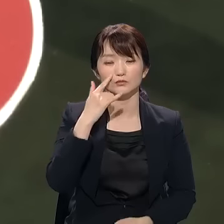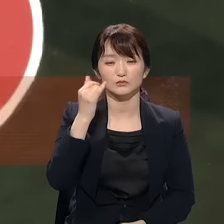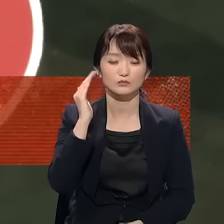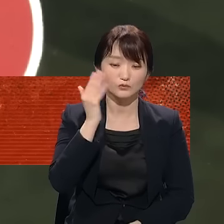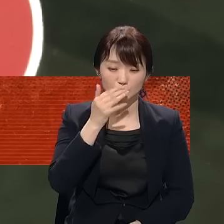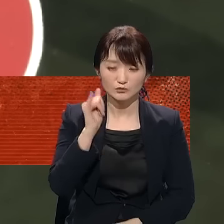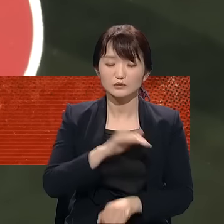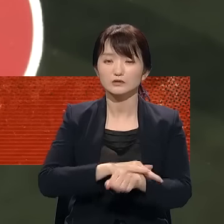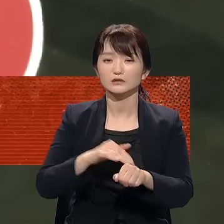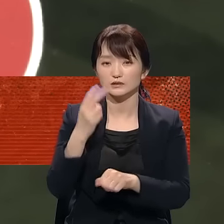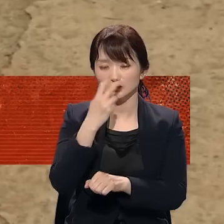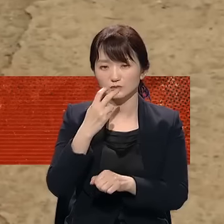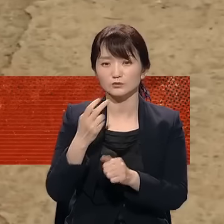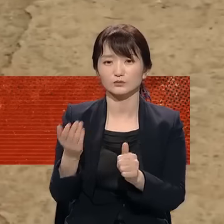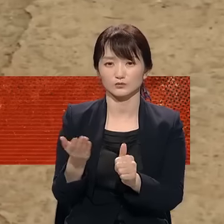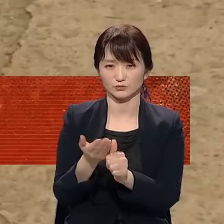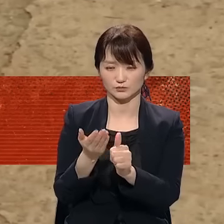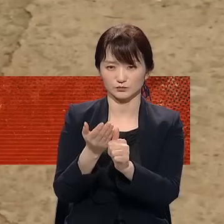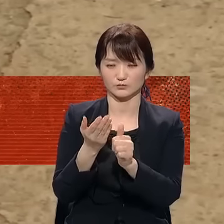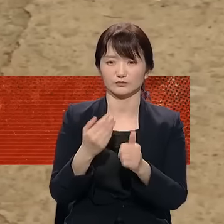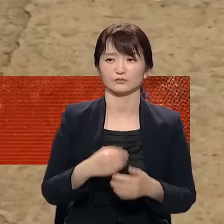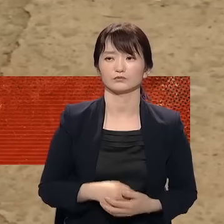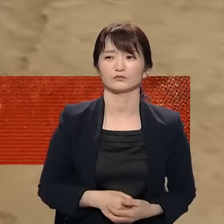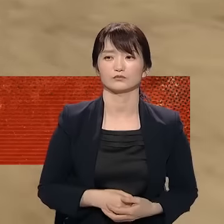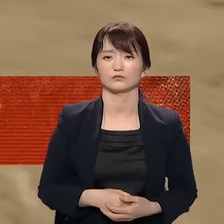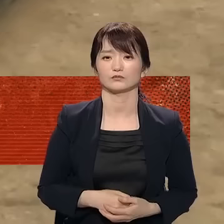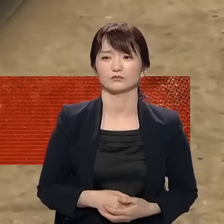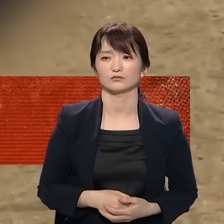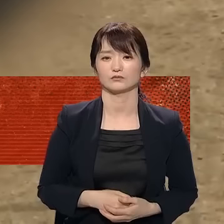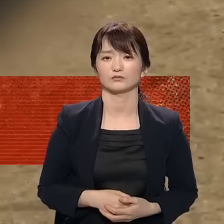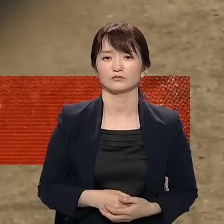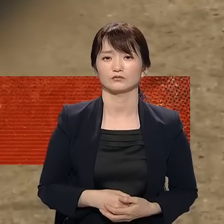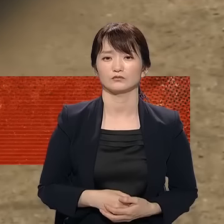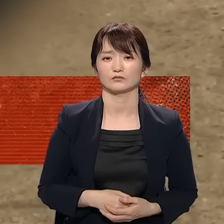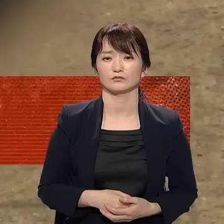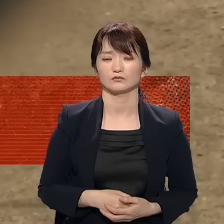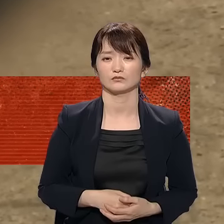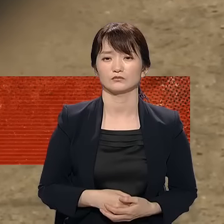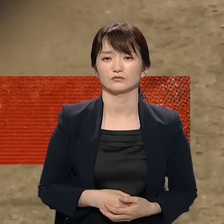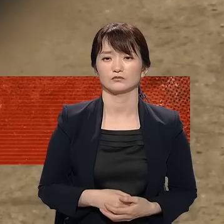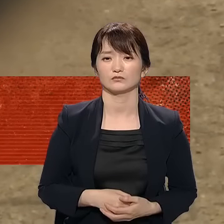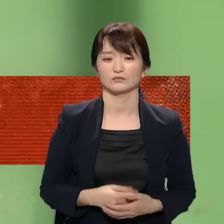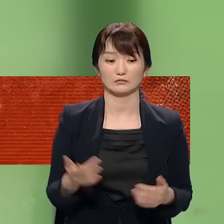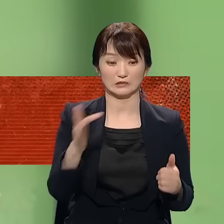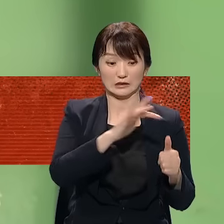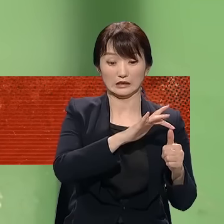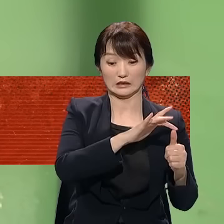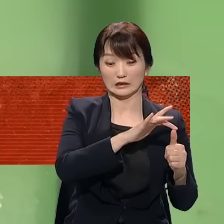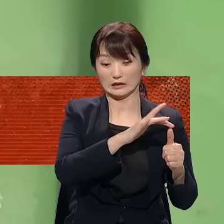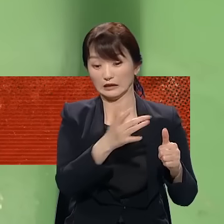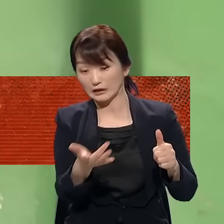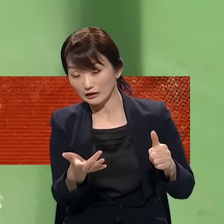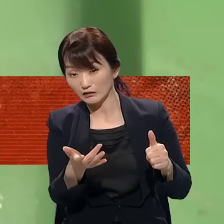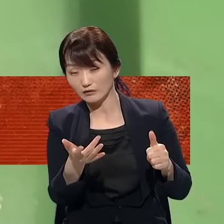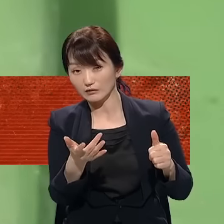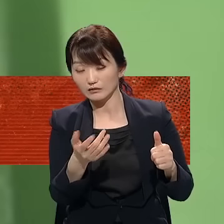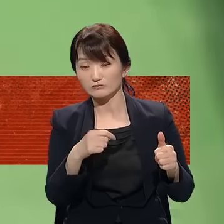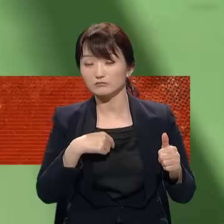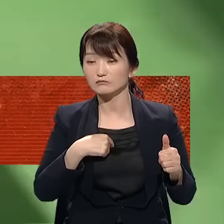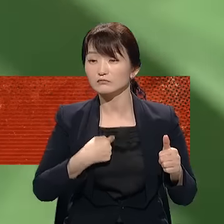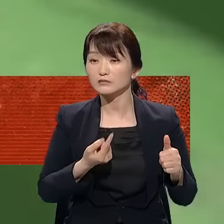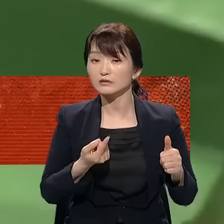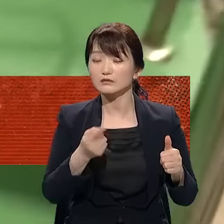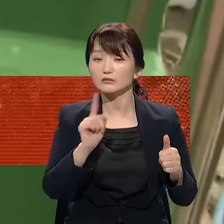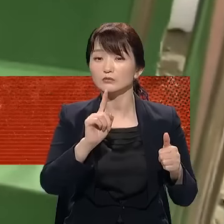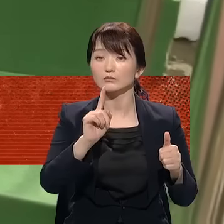잘 모 라고 하는데 그야말로 빙의 수준이다 그게 빠져나가는 상황에서 자기가